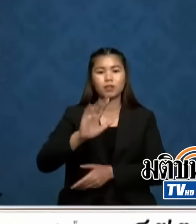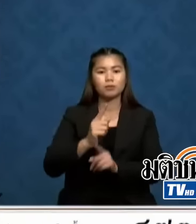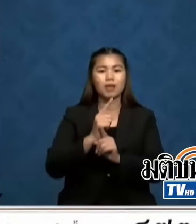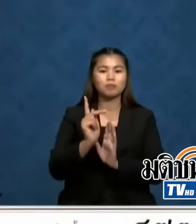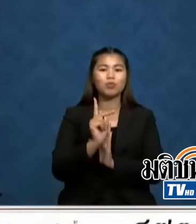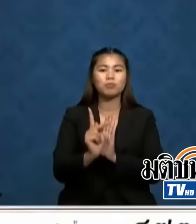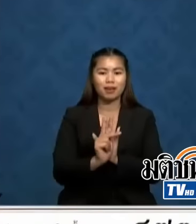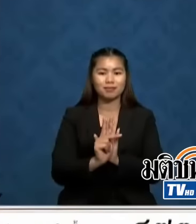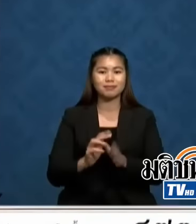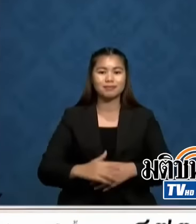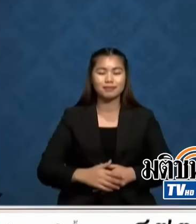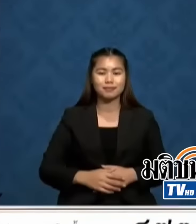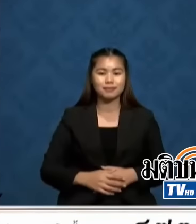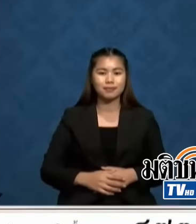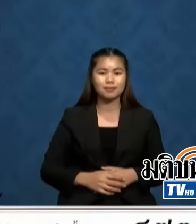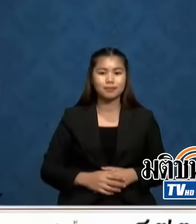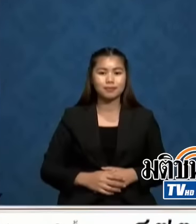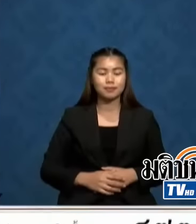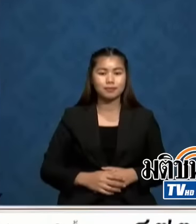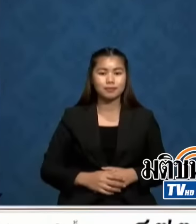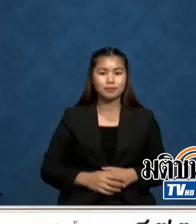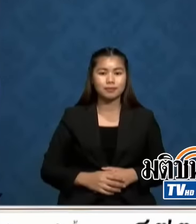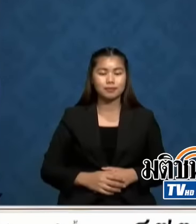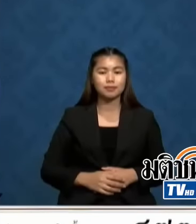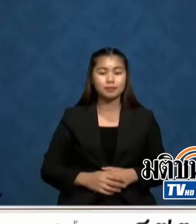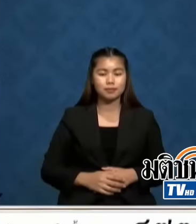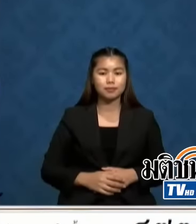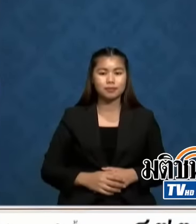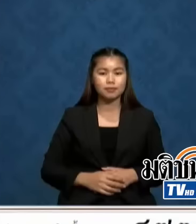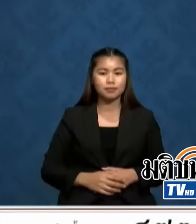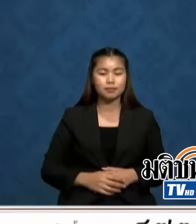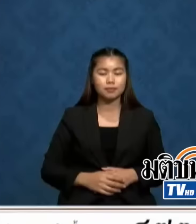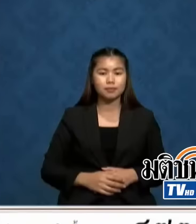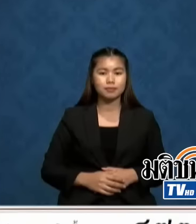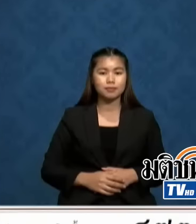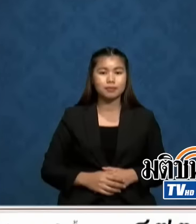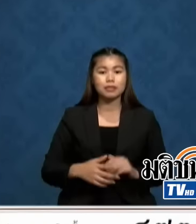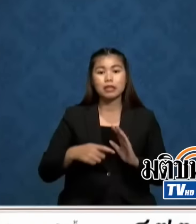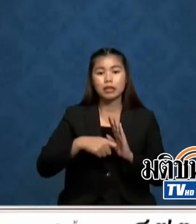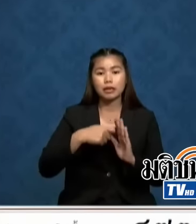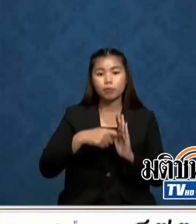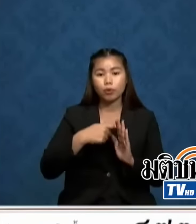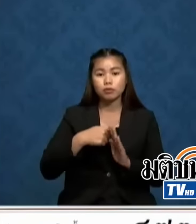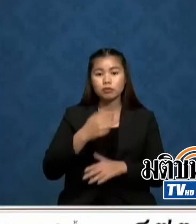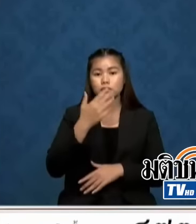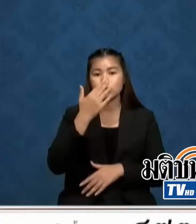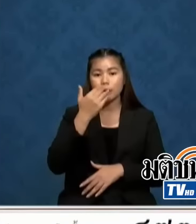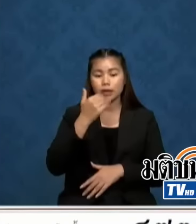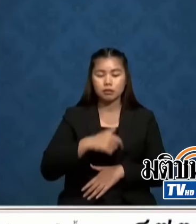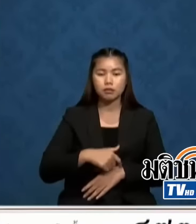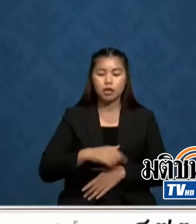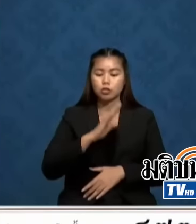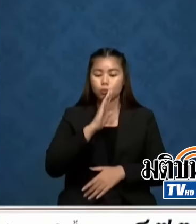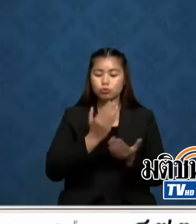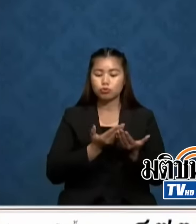ท่านประธานครับถามว่าเหตุผลทำไมนอกจาก